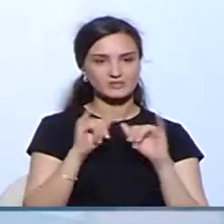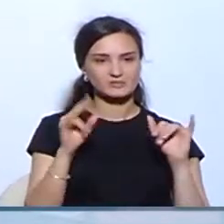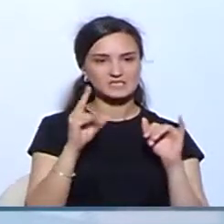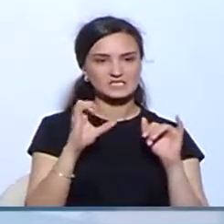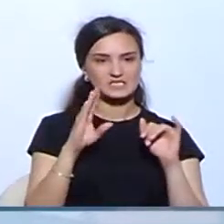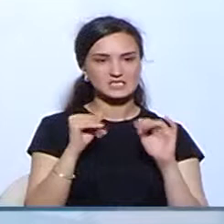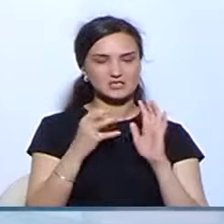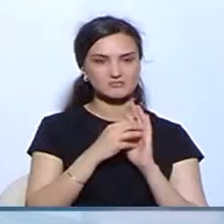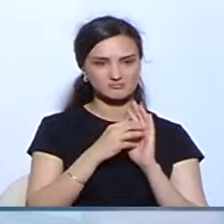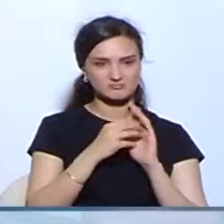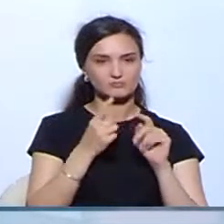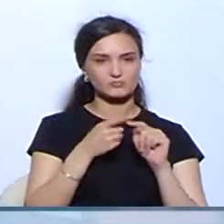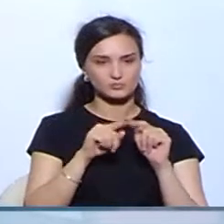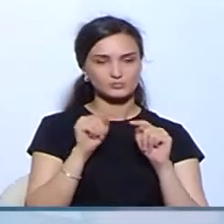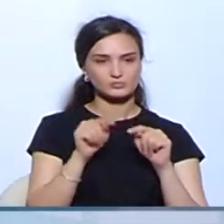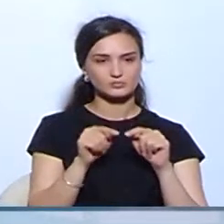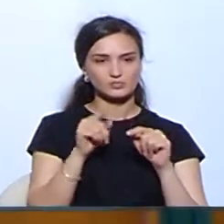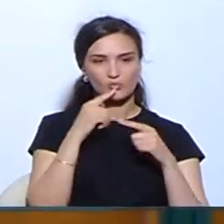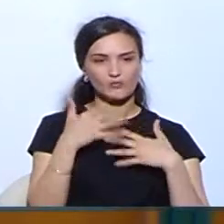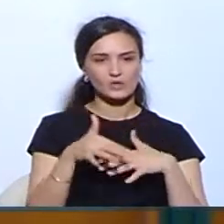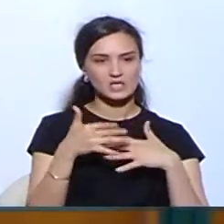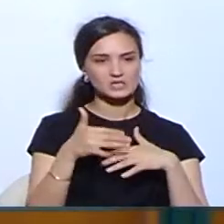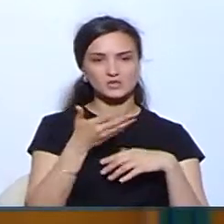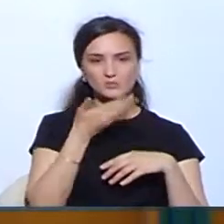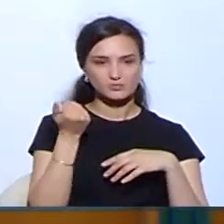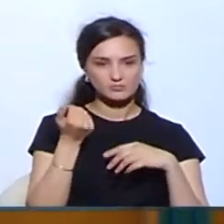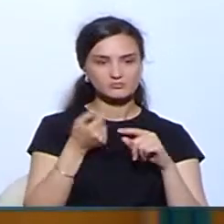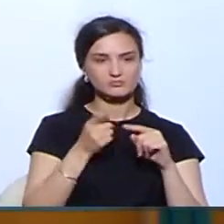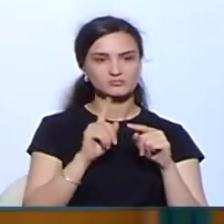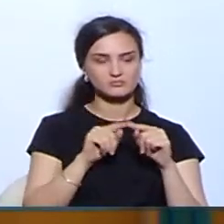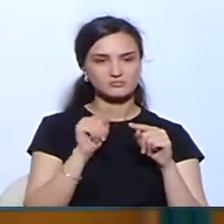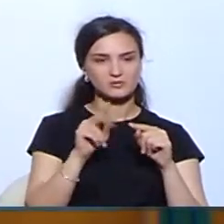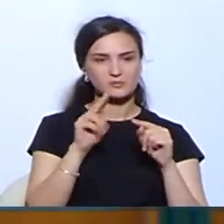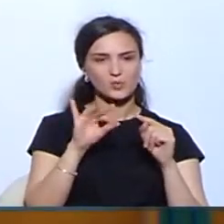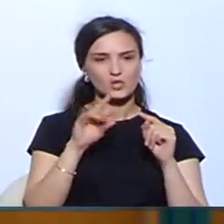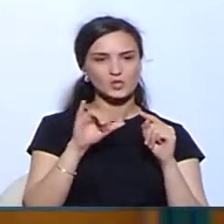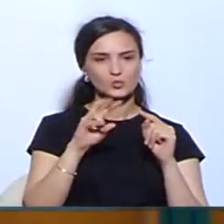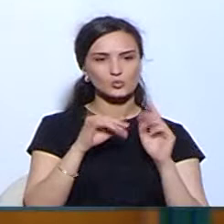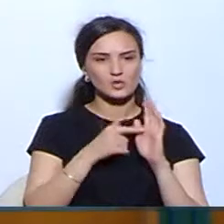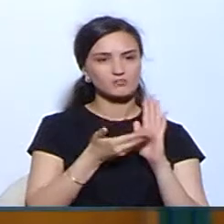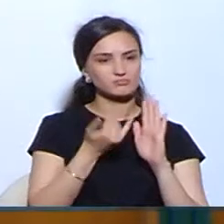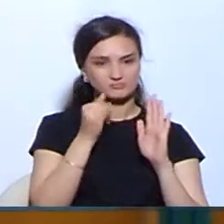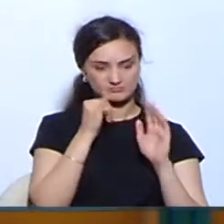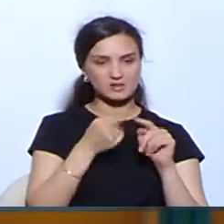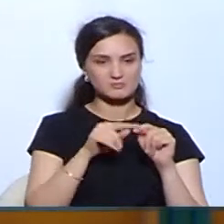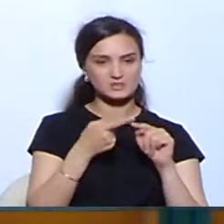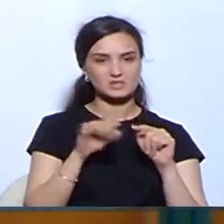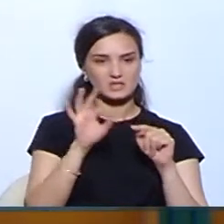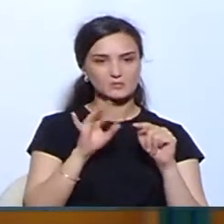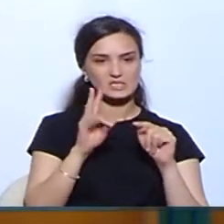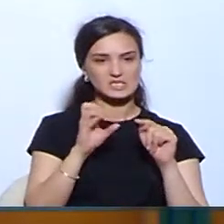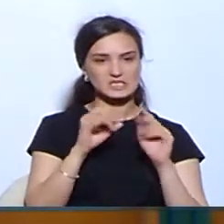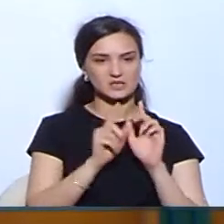კისტები, ანუ ვერ ხდება ოვულაცია, არ ხდება დომინანტური ფოლიკულის გასხდომა, რის გამოც ხდება კისტის